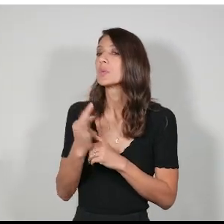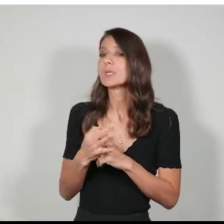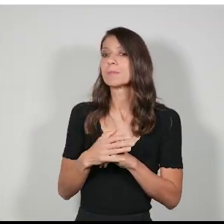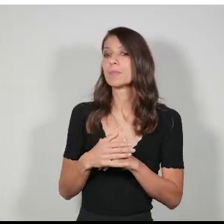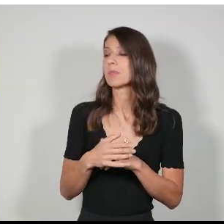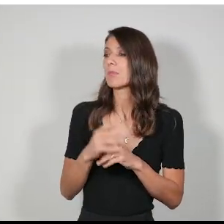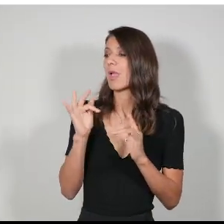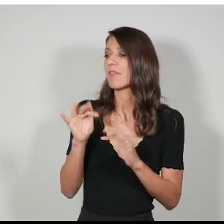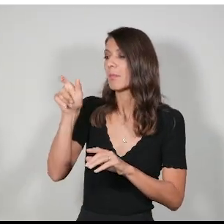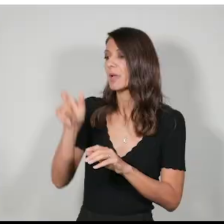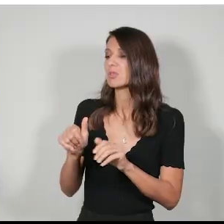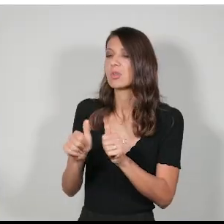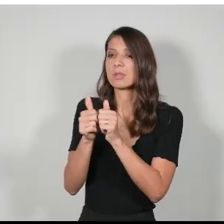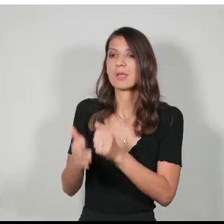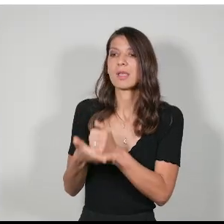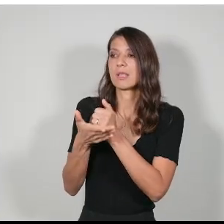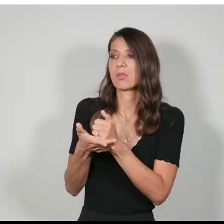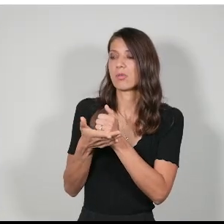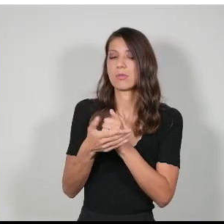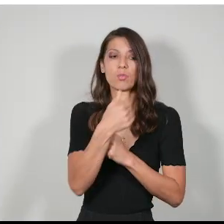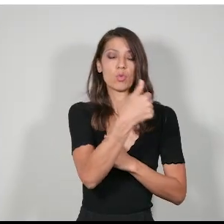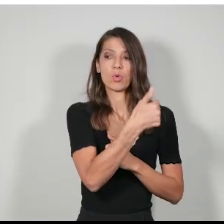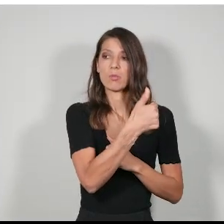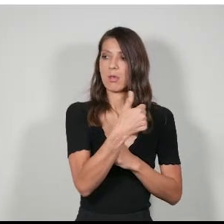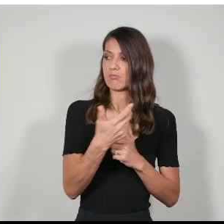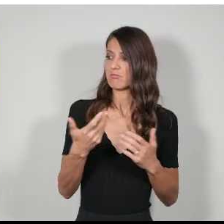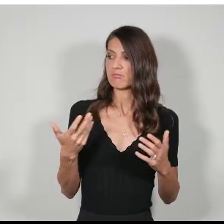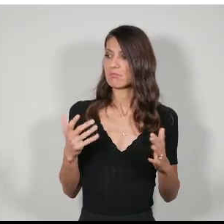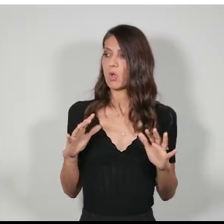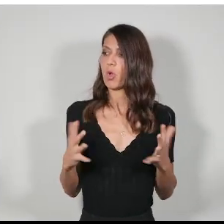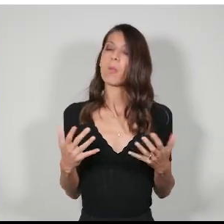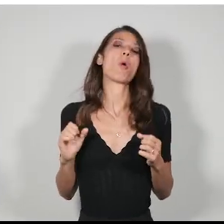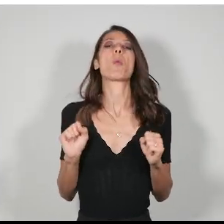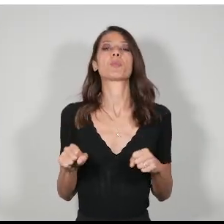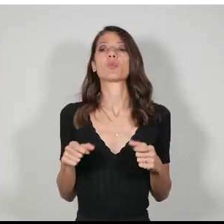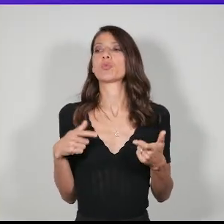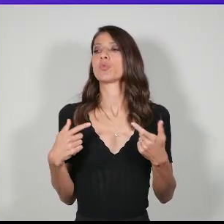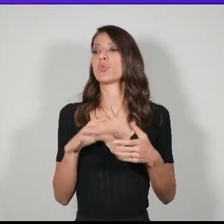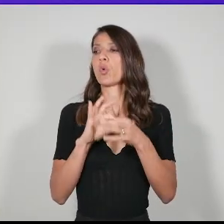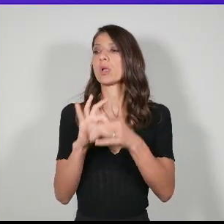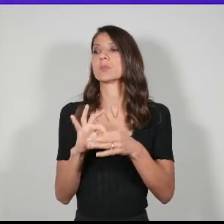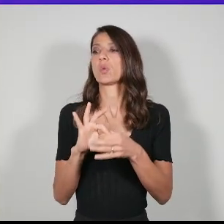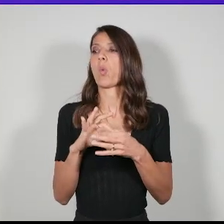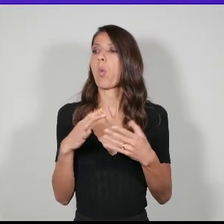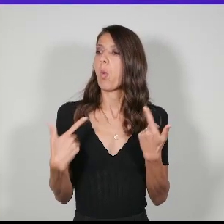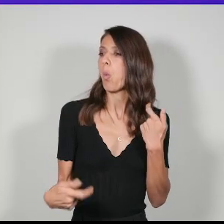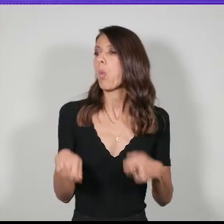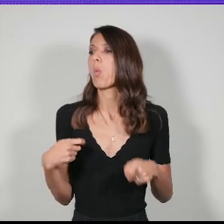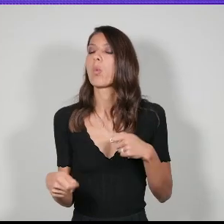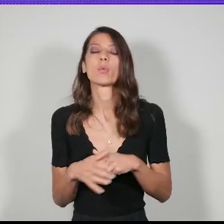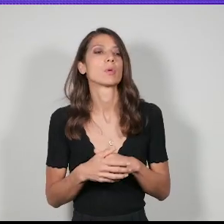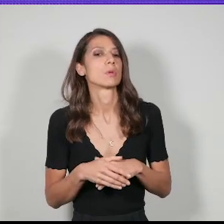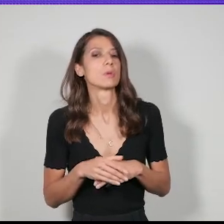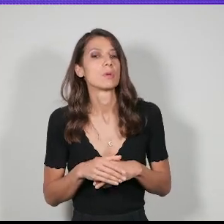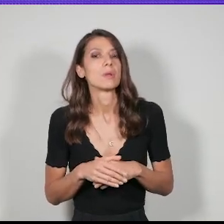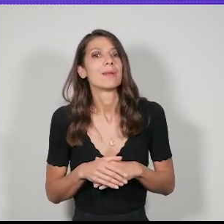aidants, quelle est sa position possible et la manière dont il peut assouplir ces relations? Moi, je dirais que par rapport